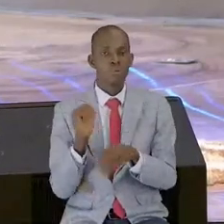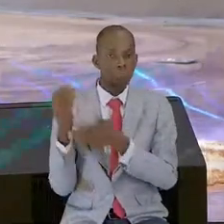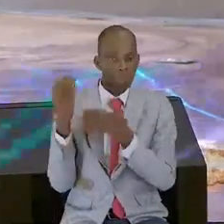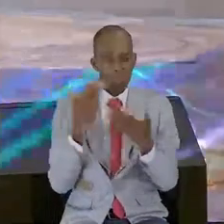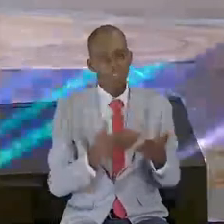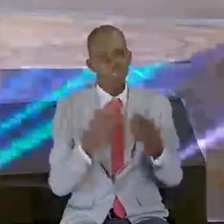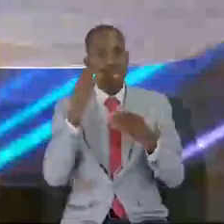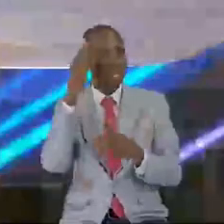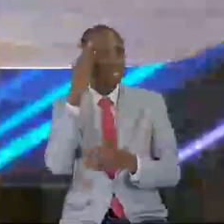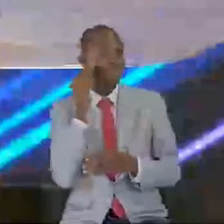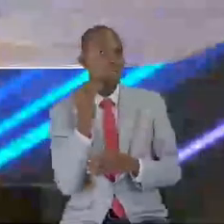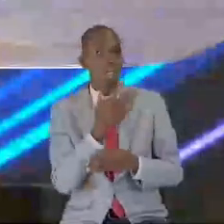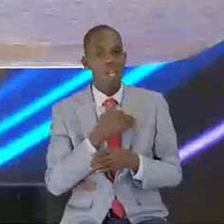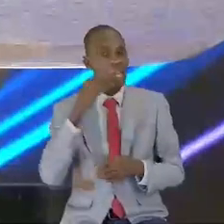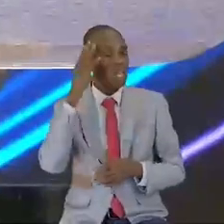cette victoire,